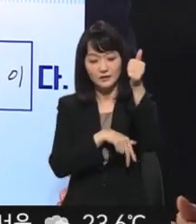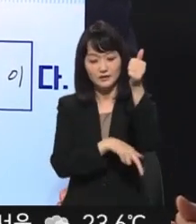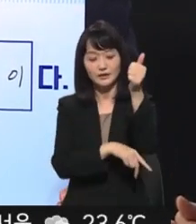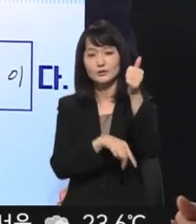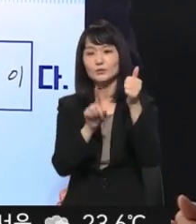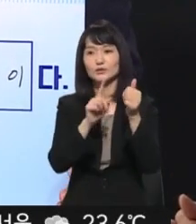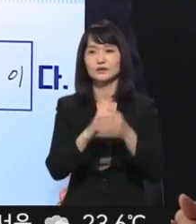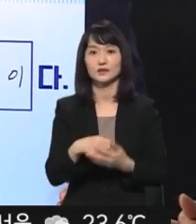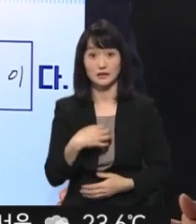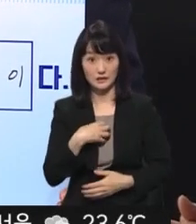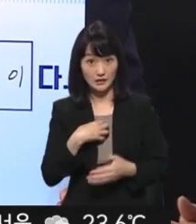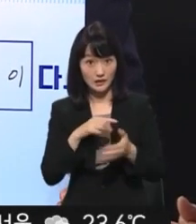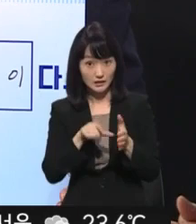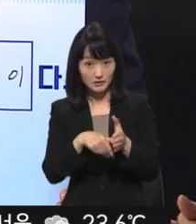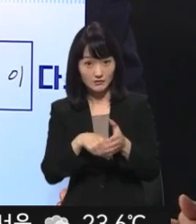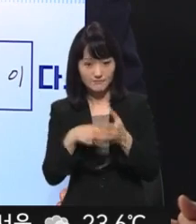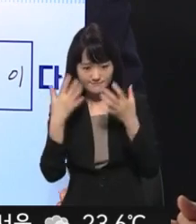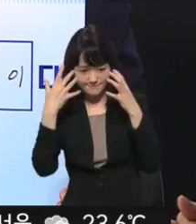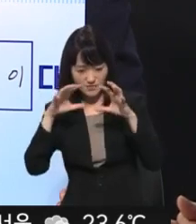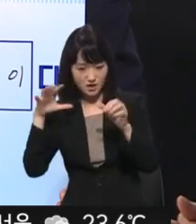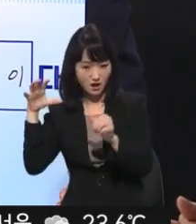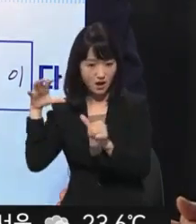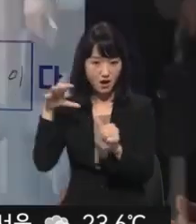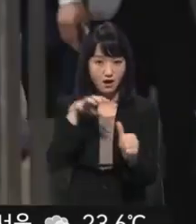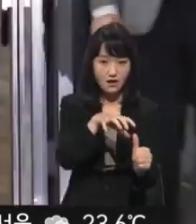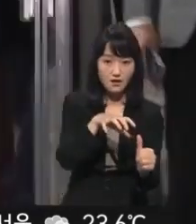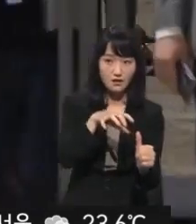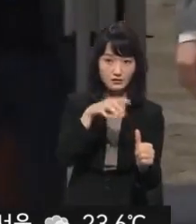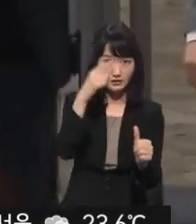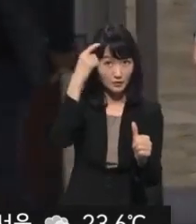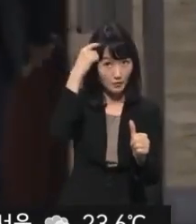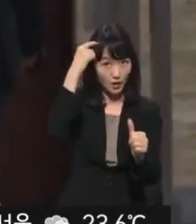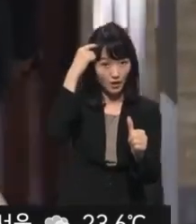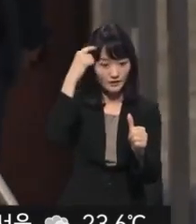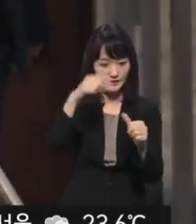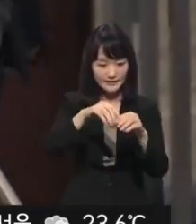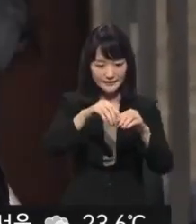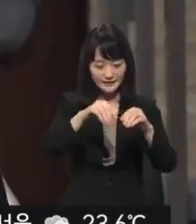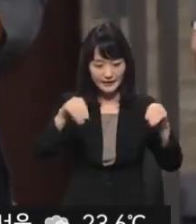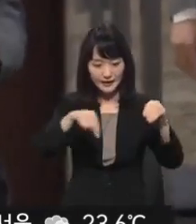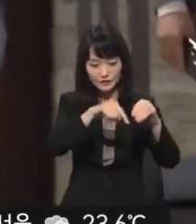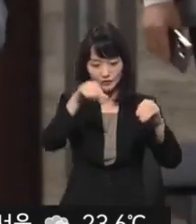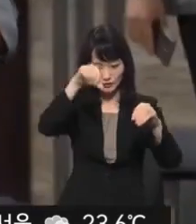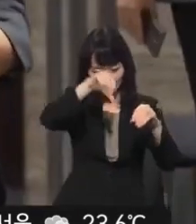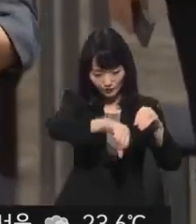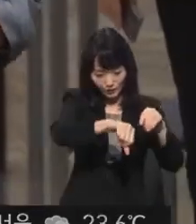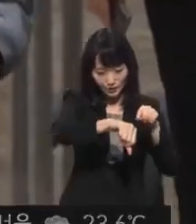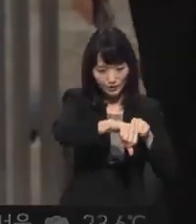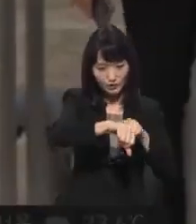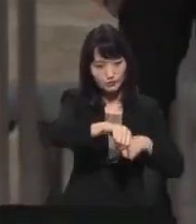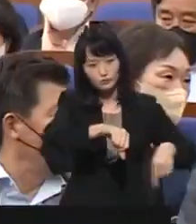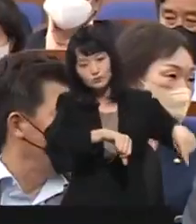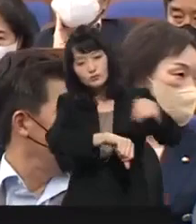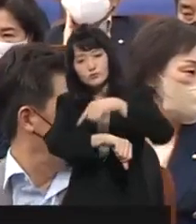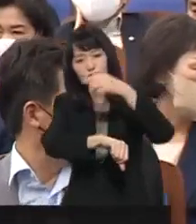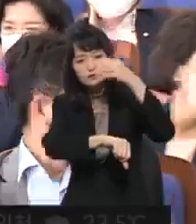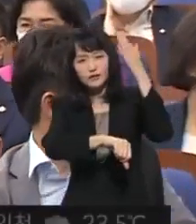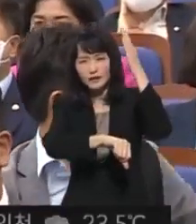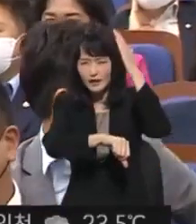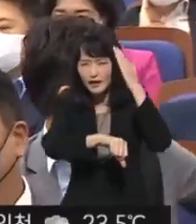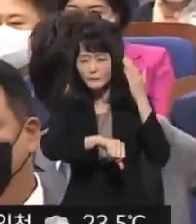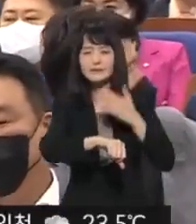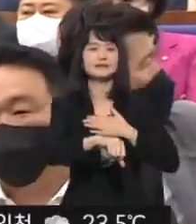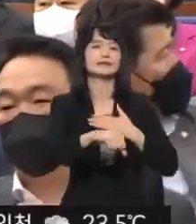위기의 순간 맹수가 덮치고 이럴때 이제 머리를 땅 속으로 집어 넣어서 주면 이 깜깜해 지만 안전해 줬구나